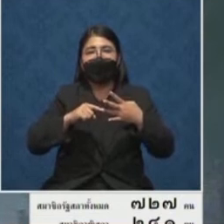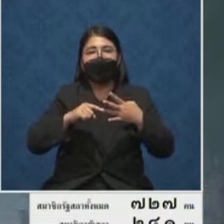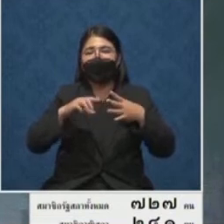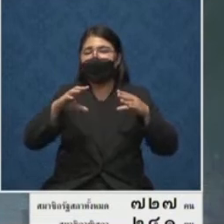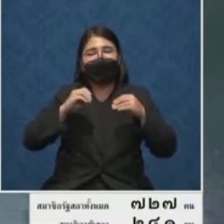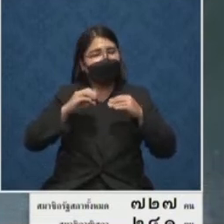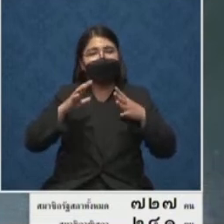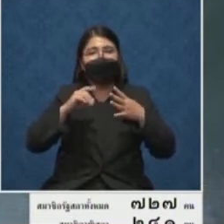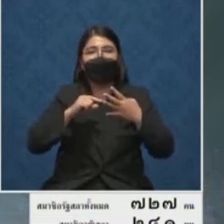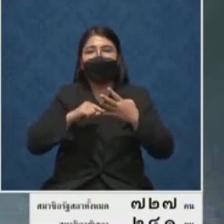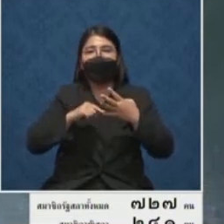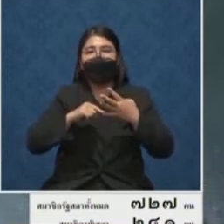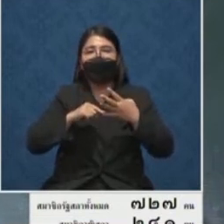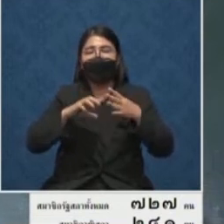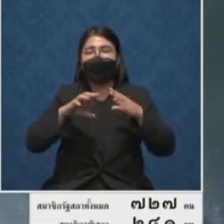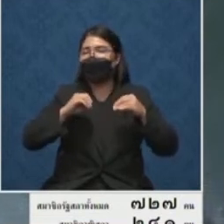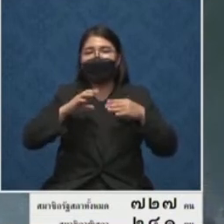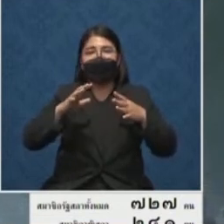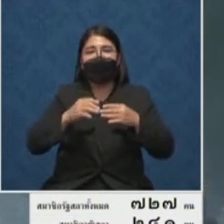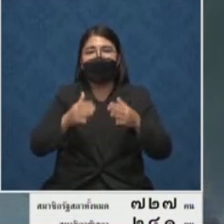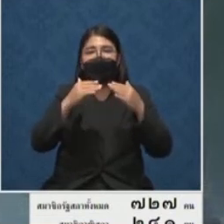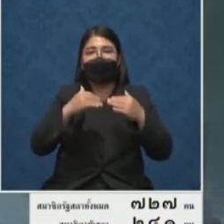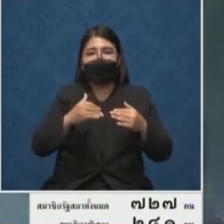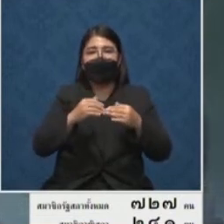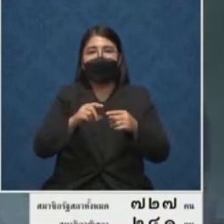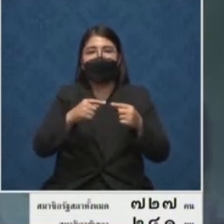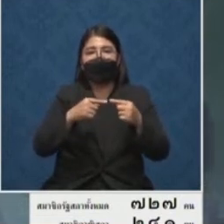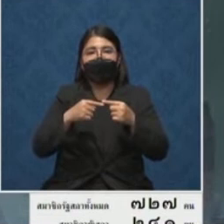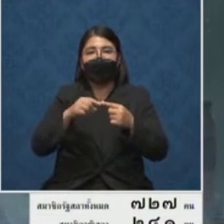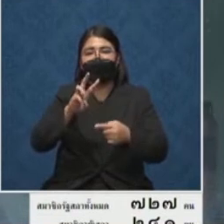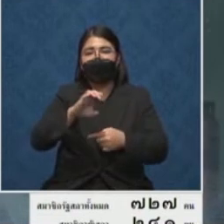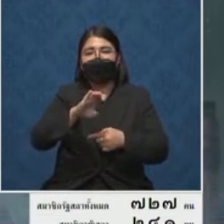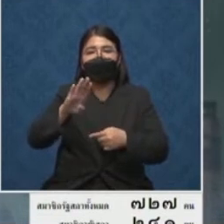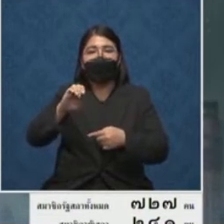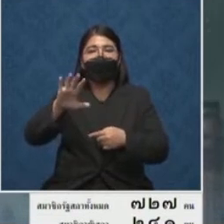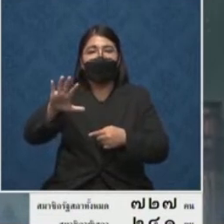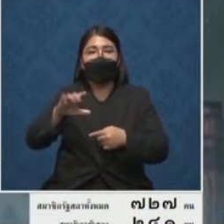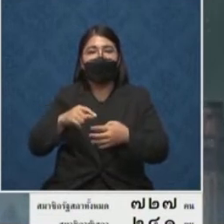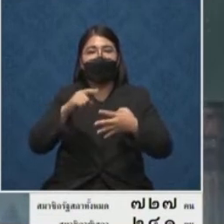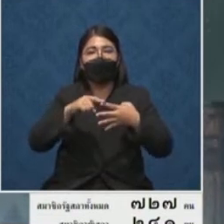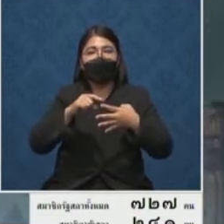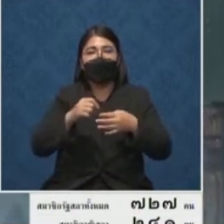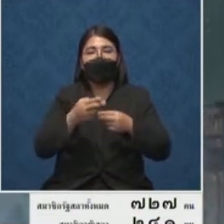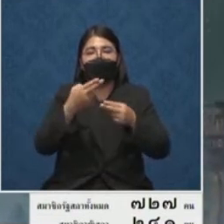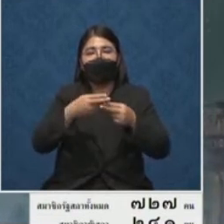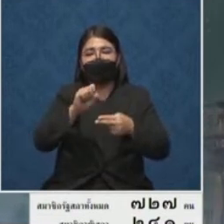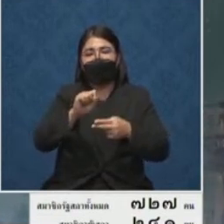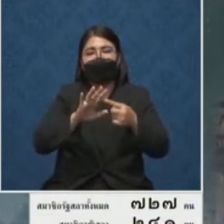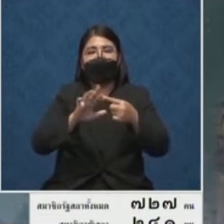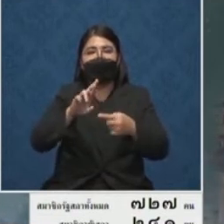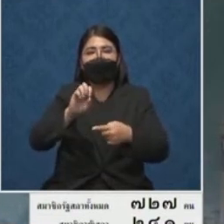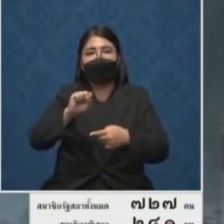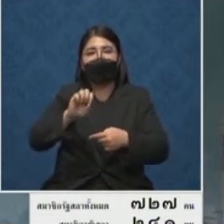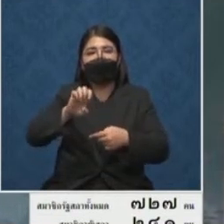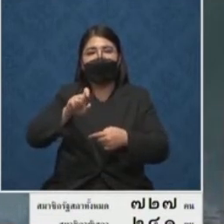การ3ไม่รับหลักการ4ไม่รับหลักการ 645นายสุรสิท